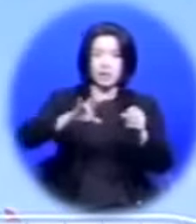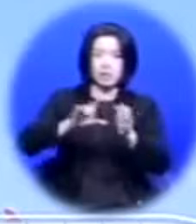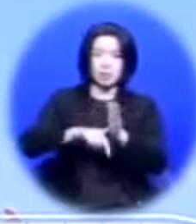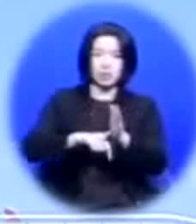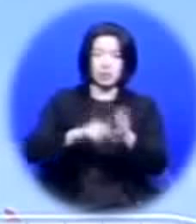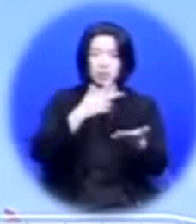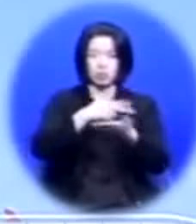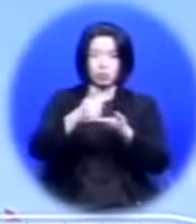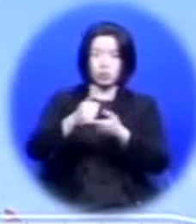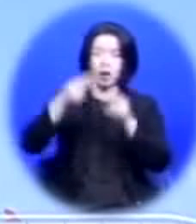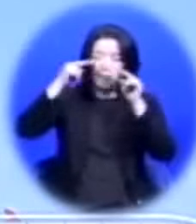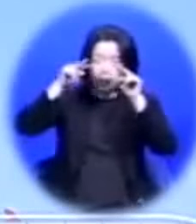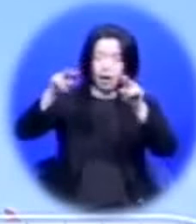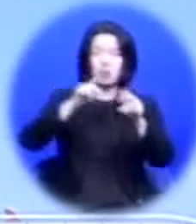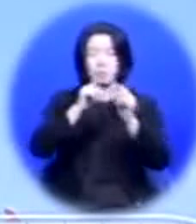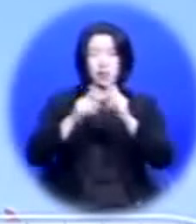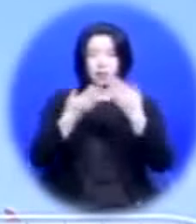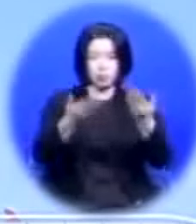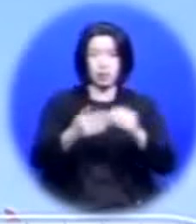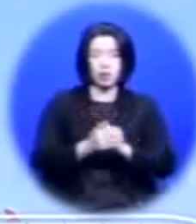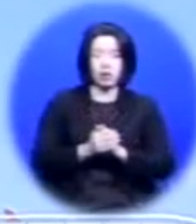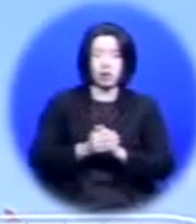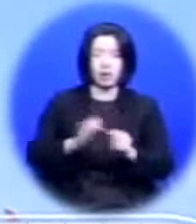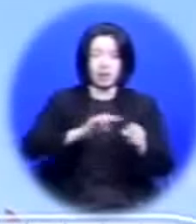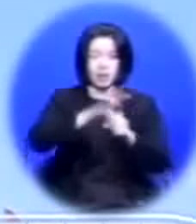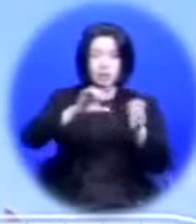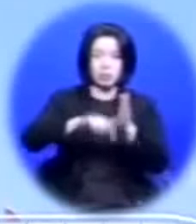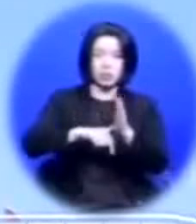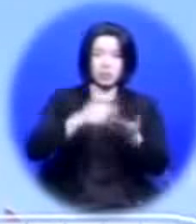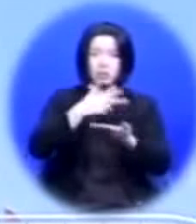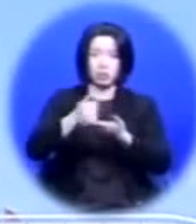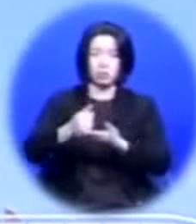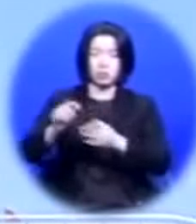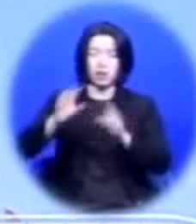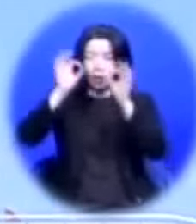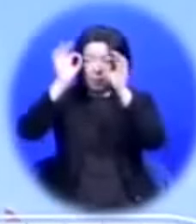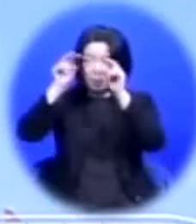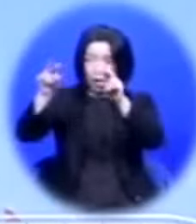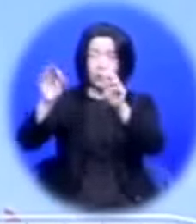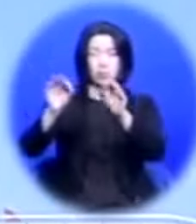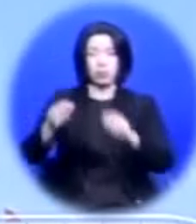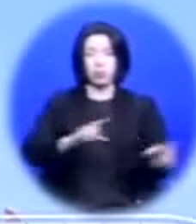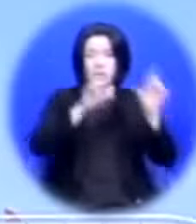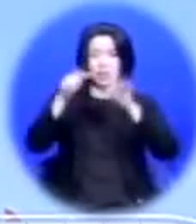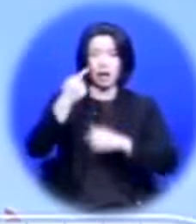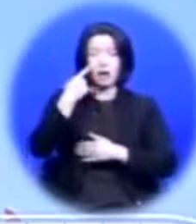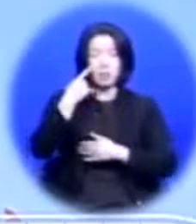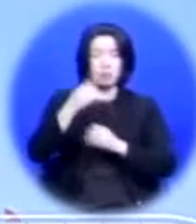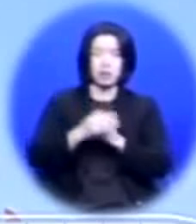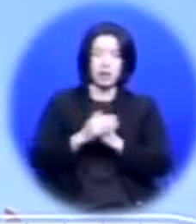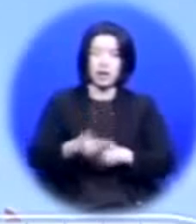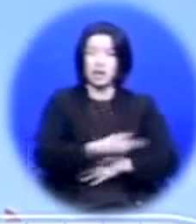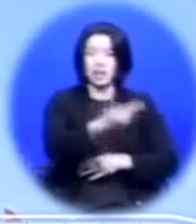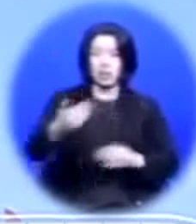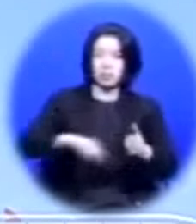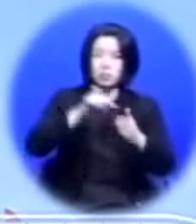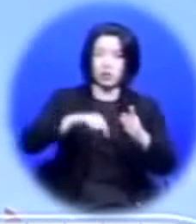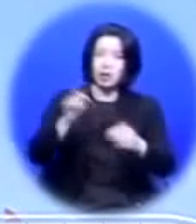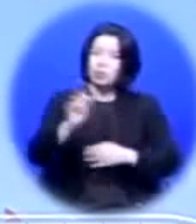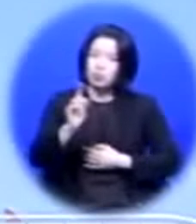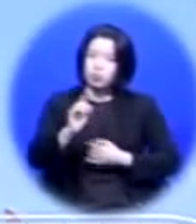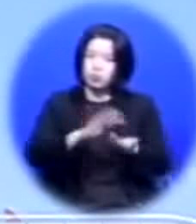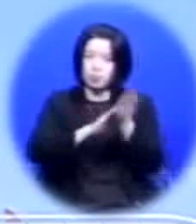주님을 바라보라는 거 24시간 주님을 바라보시고 살아 보십시오 여러분 안에 무슨